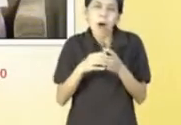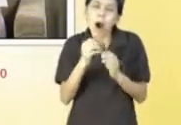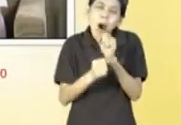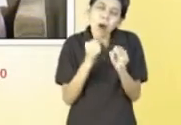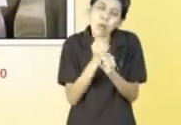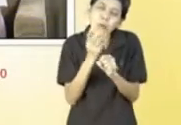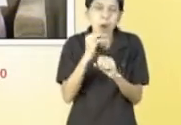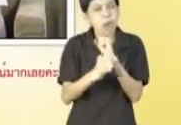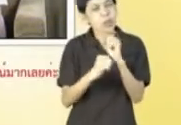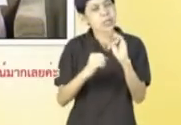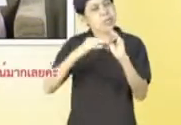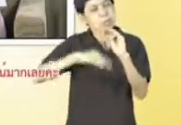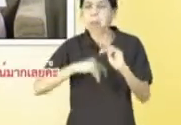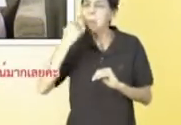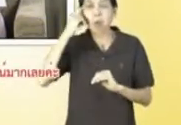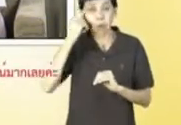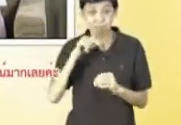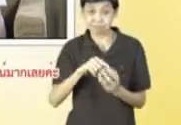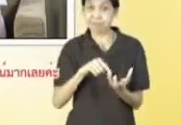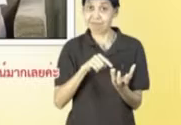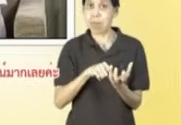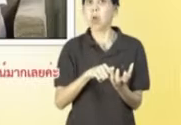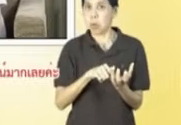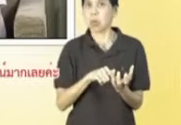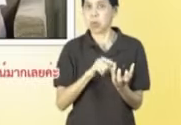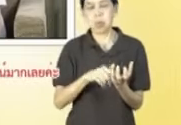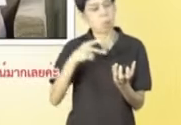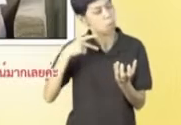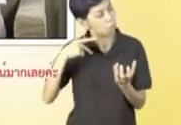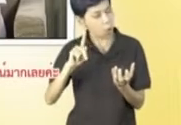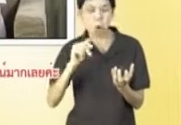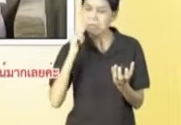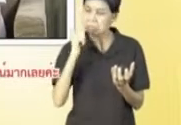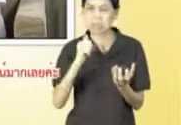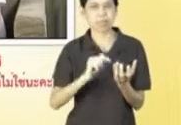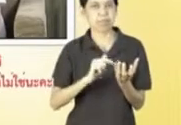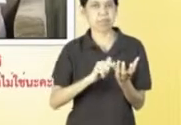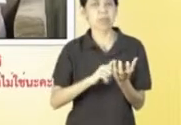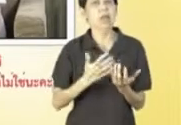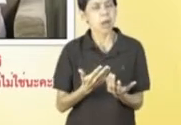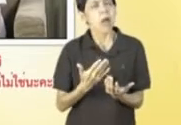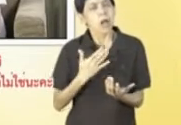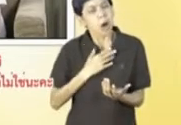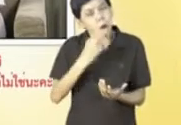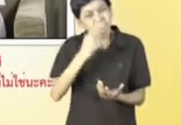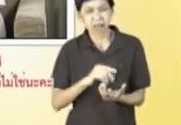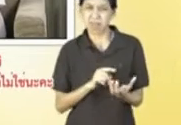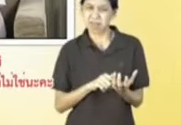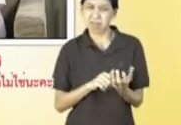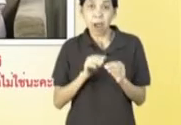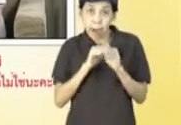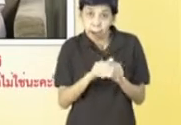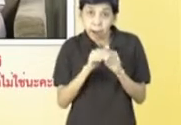น้อยกว่า40ค่ะแต่แกงขี้เหล็กนี่เป็นแกงที่มีประโยชน์มากเลยค่ะ เราอาจจะเห็นอุ๊ยใช้กะ